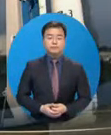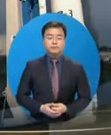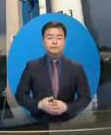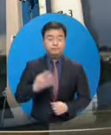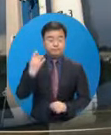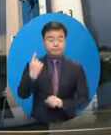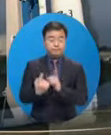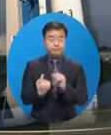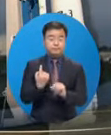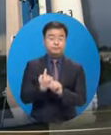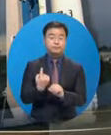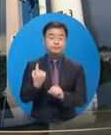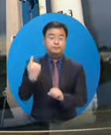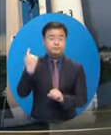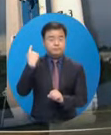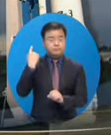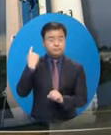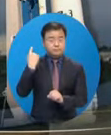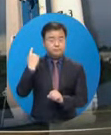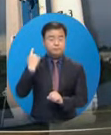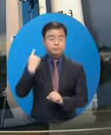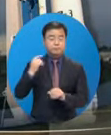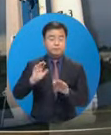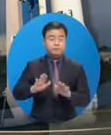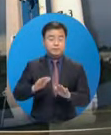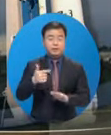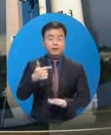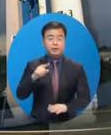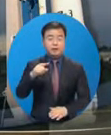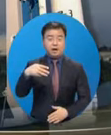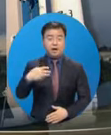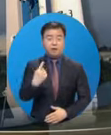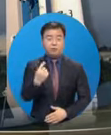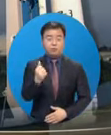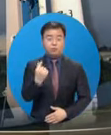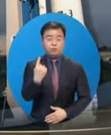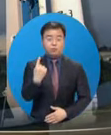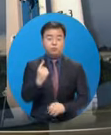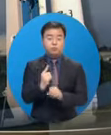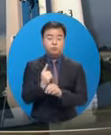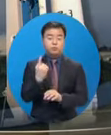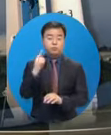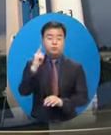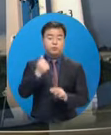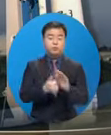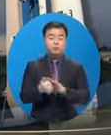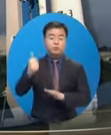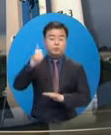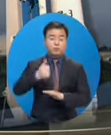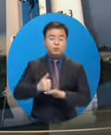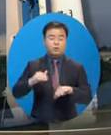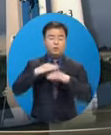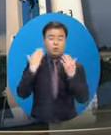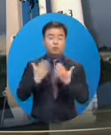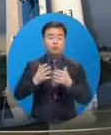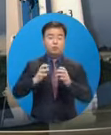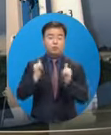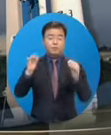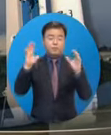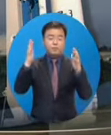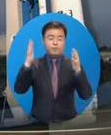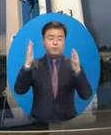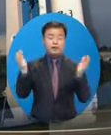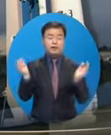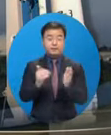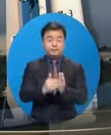1년 전 이맘때쯤이었죠. 나루호 발사가 성공했다는 소식에 온 국민이 환호했었는데요. 자, 올해부터는 우주